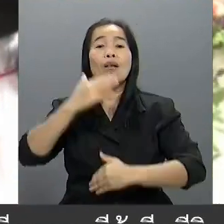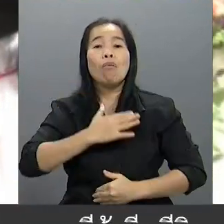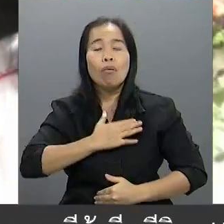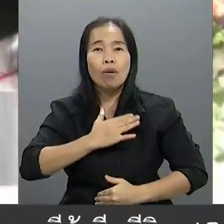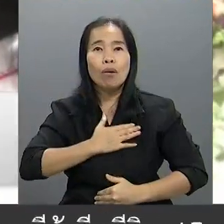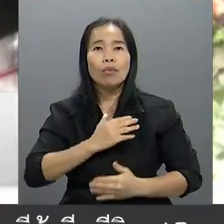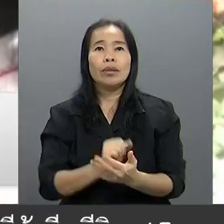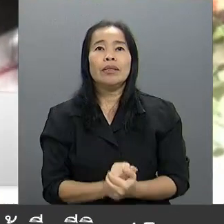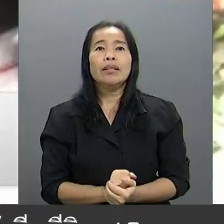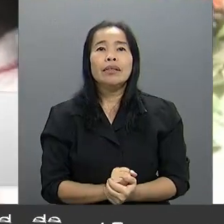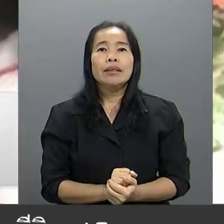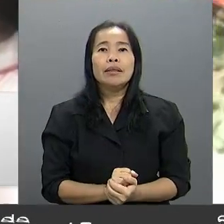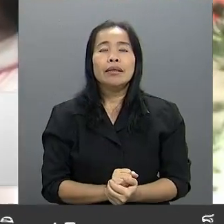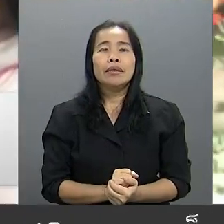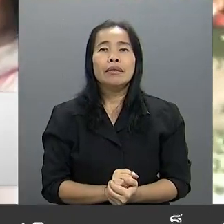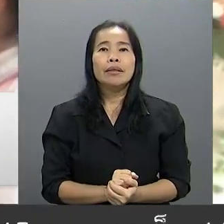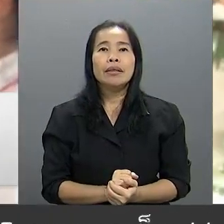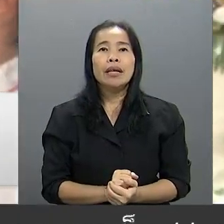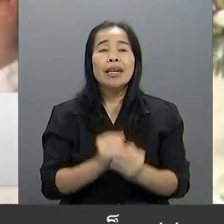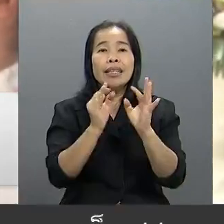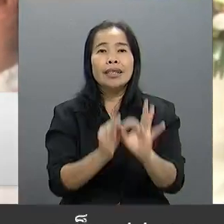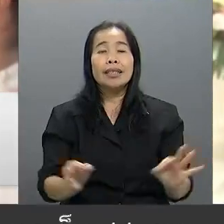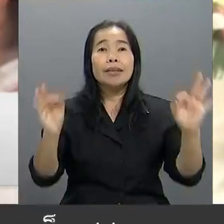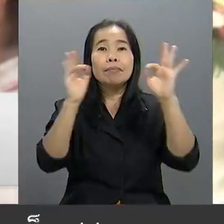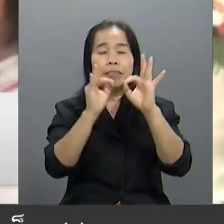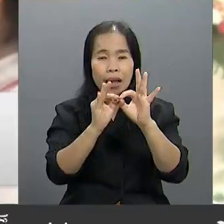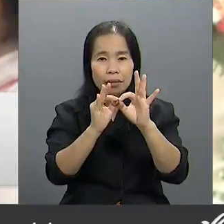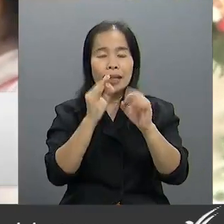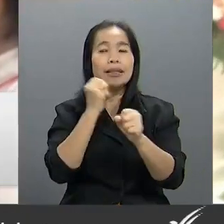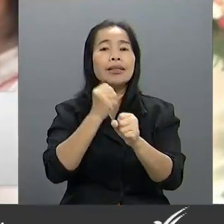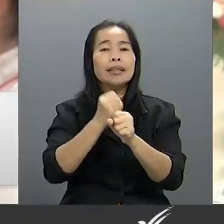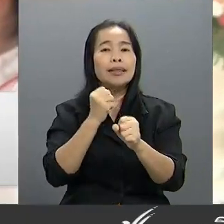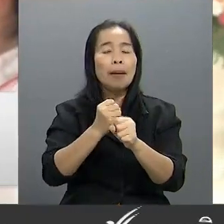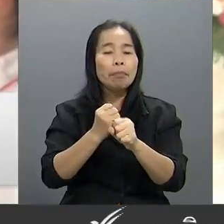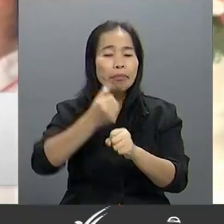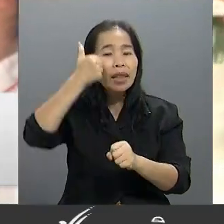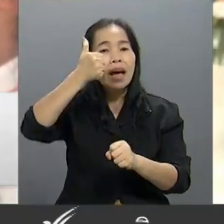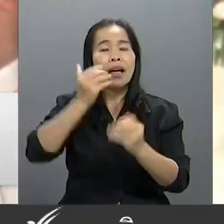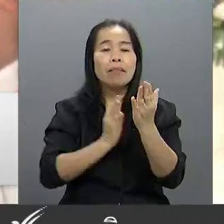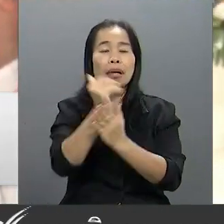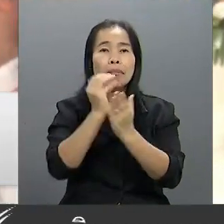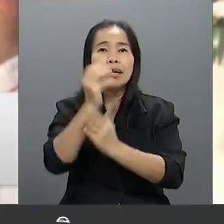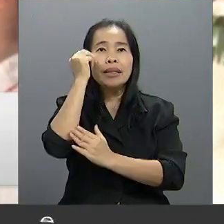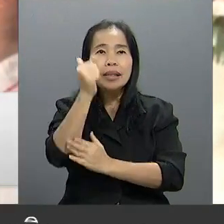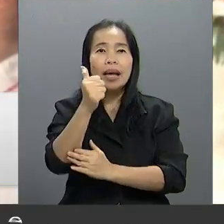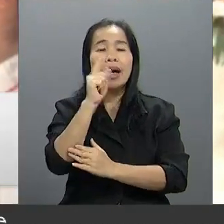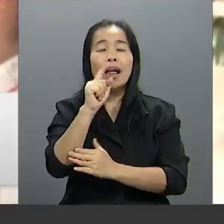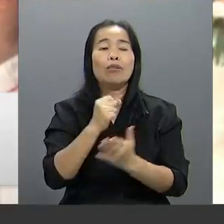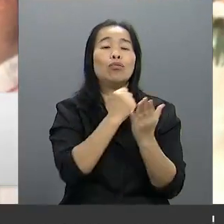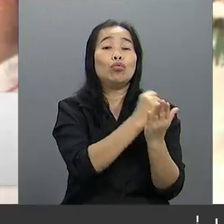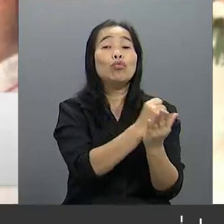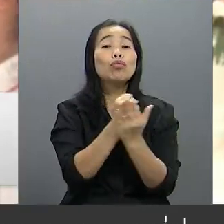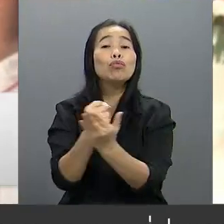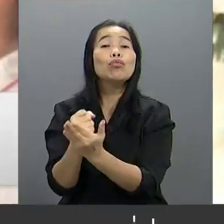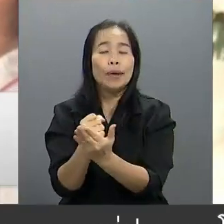าแต่สิ่งที่เราคิดว่าประสบความสำเร็จคือการที่ช่วยเหลือเ